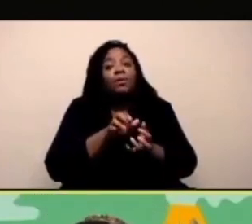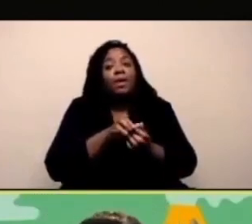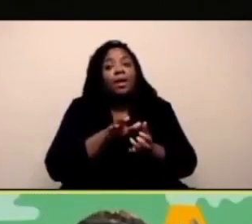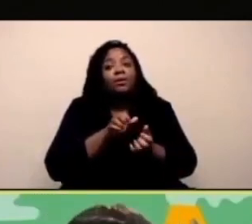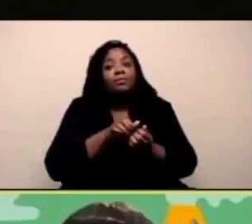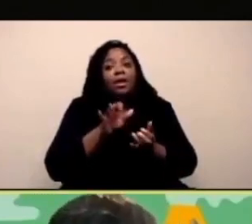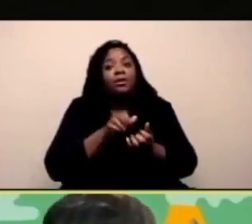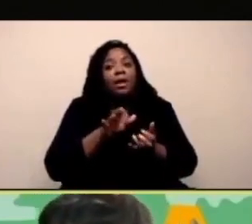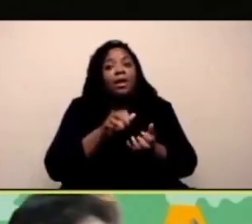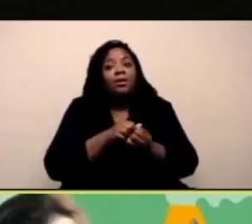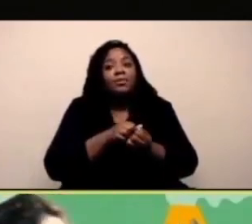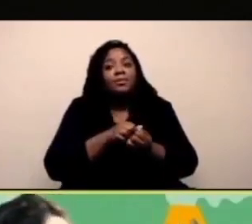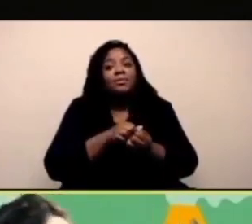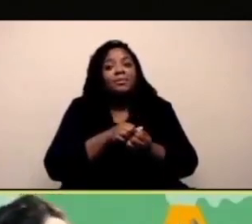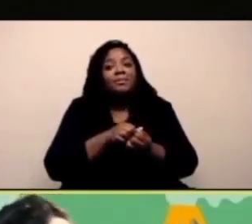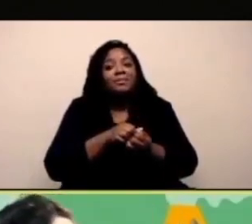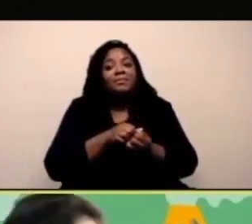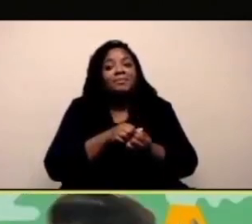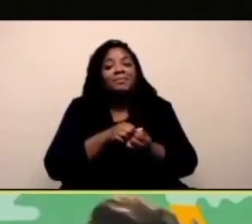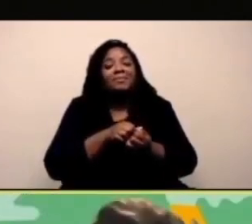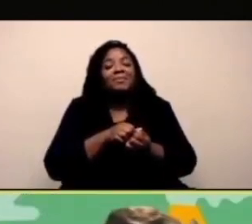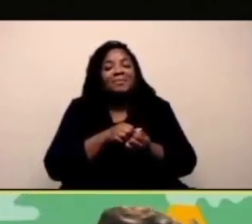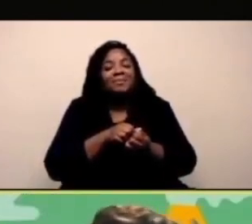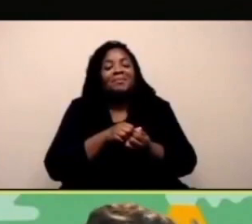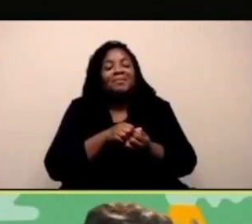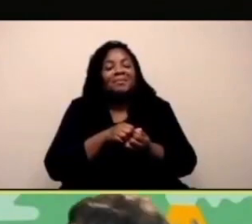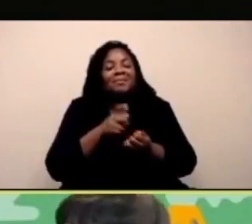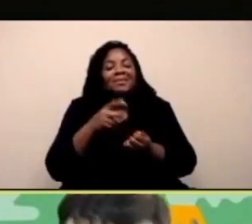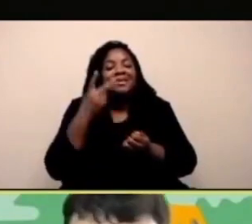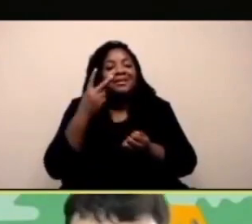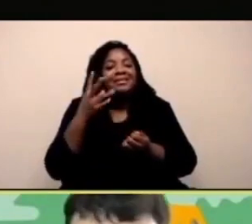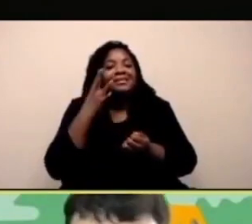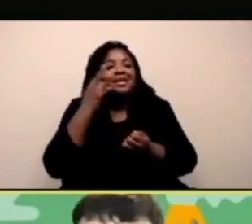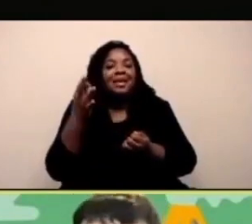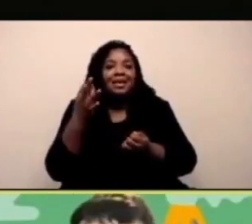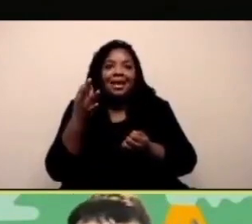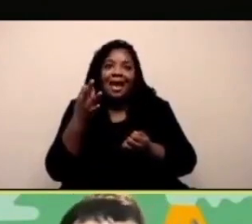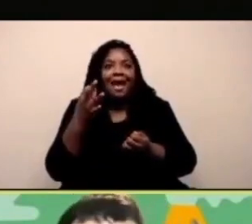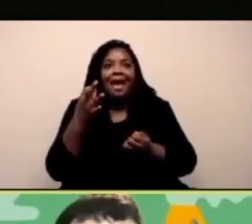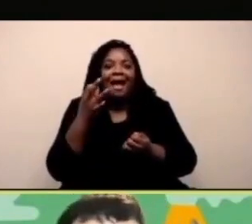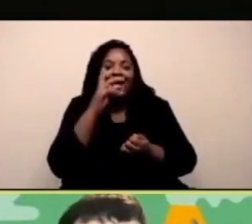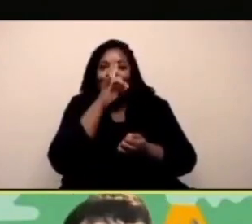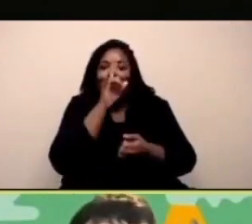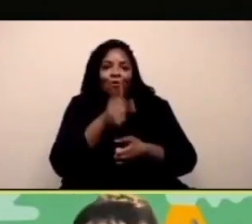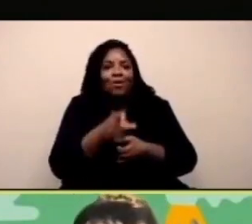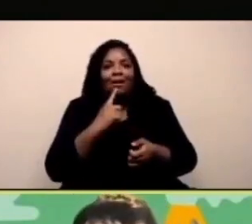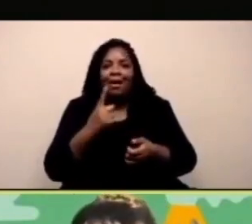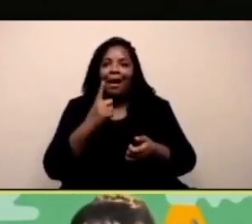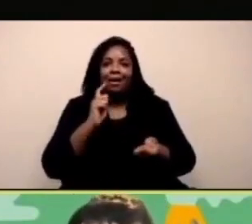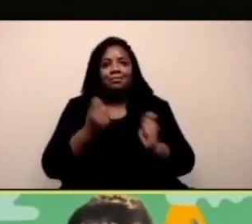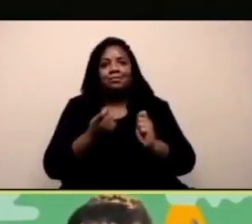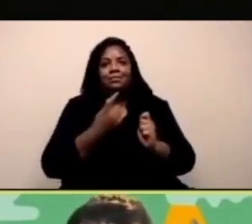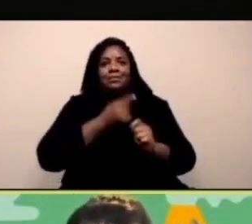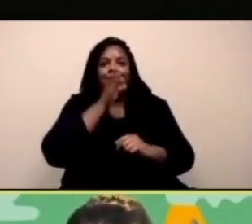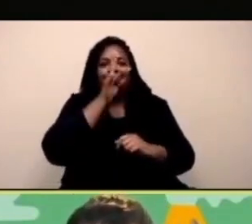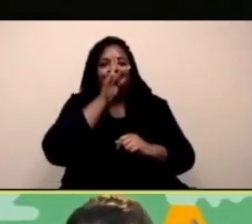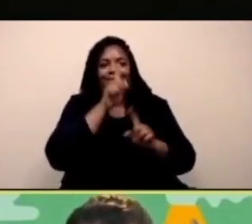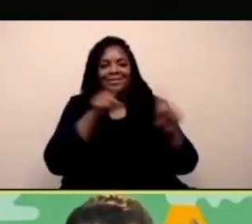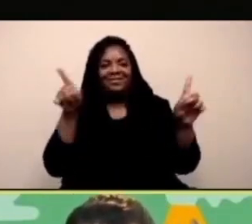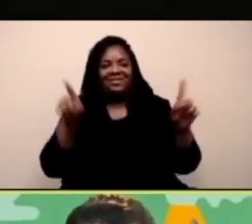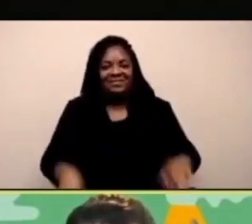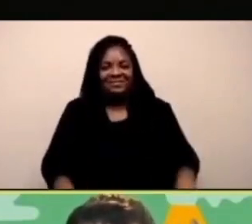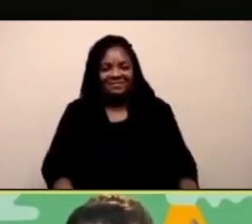スケールを調整してこれでどうでしょうかニャーニャーヤですニャーとご覧のように